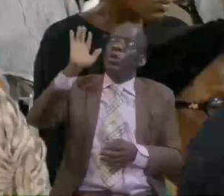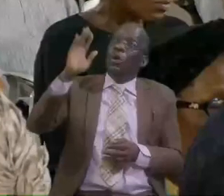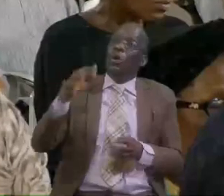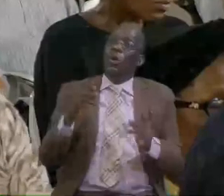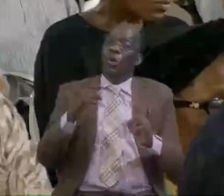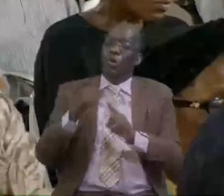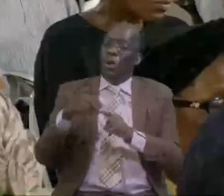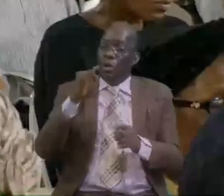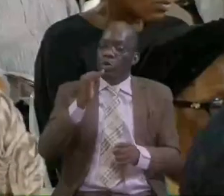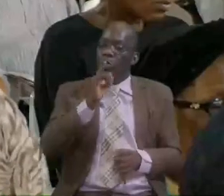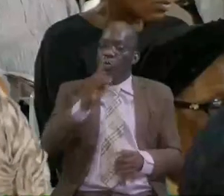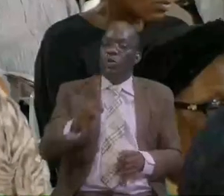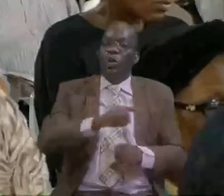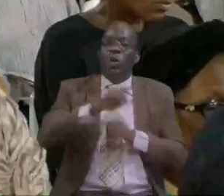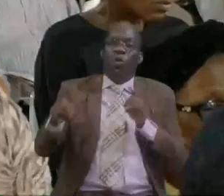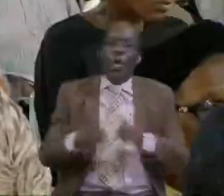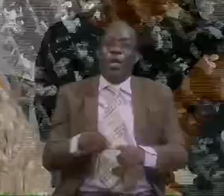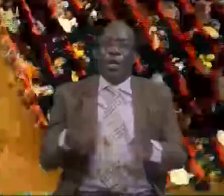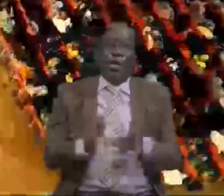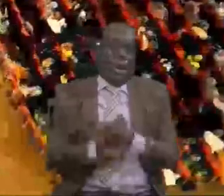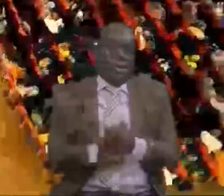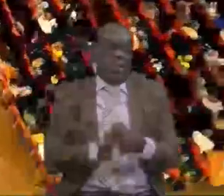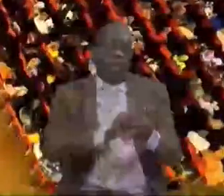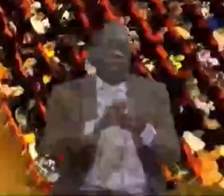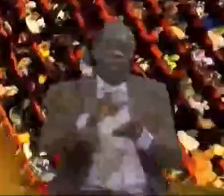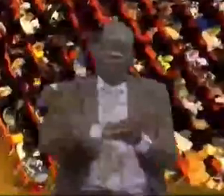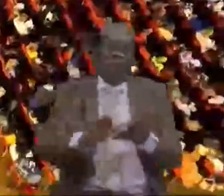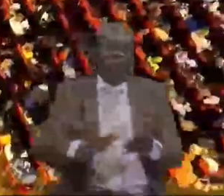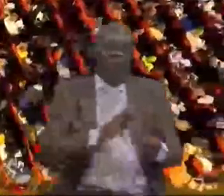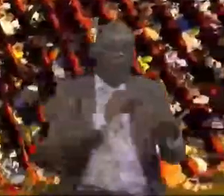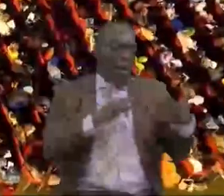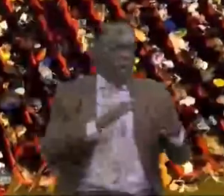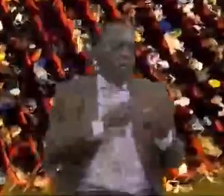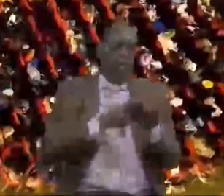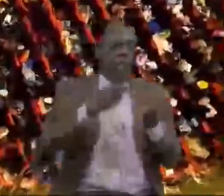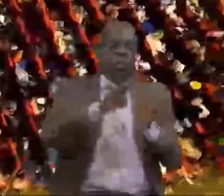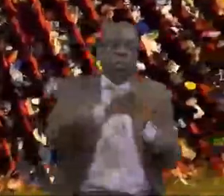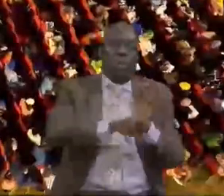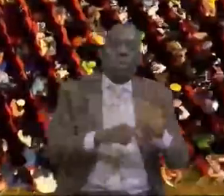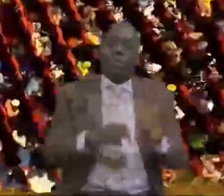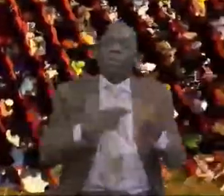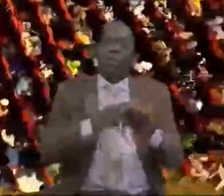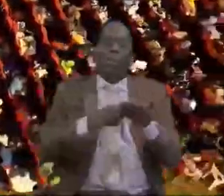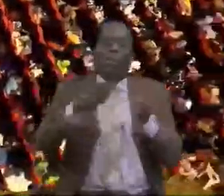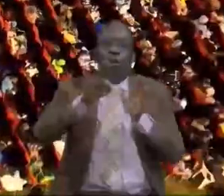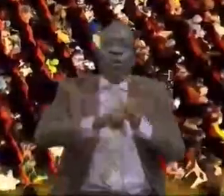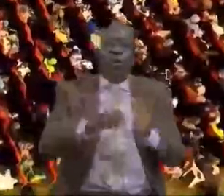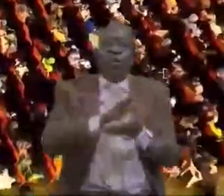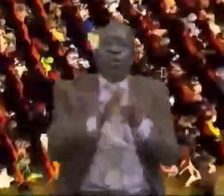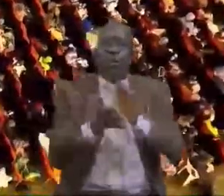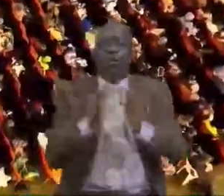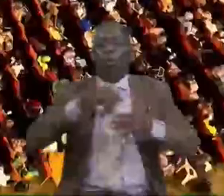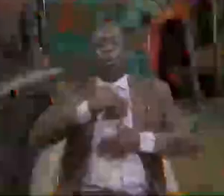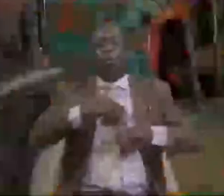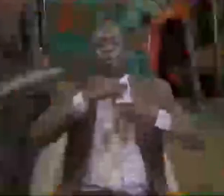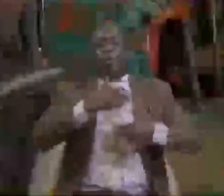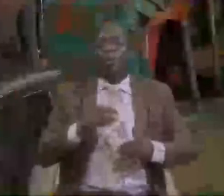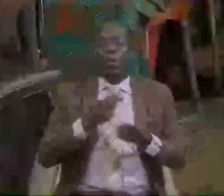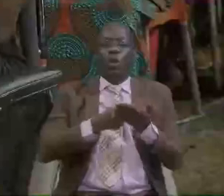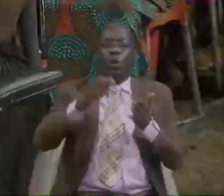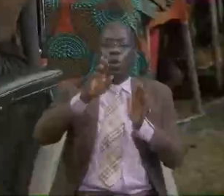sanctification, cette sainteté de cœur, lorsqu'elle vient en toi, la sainteté devient une chose dont tu jouis.